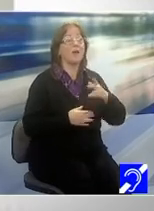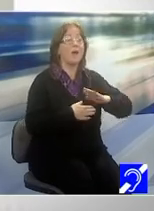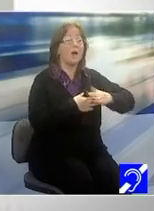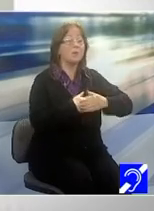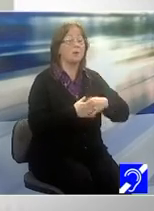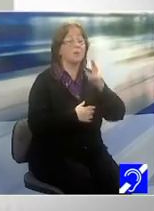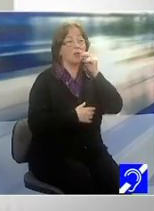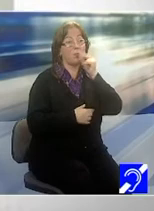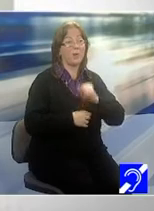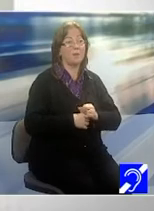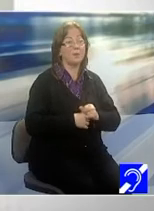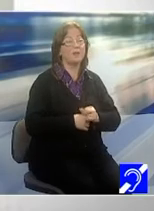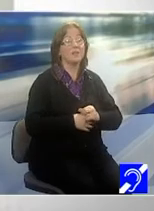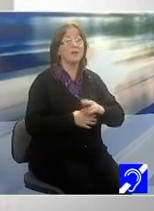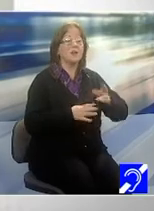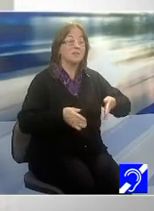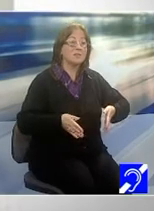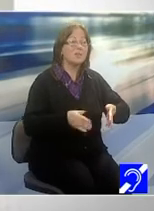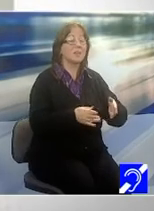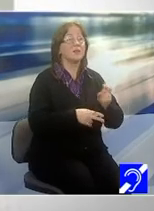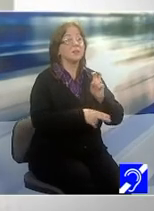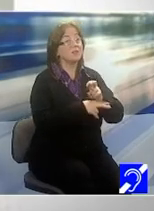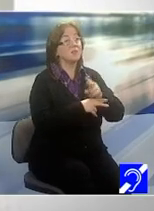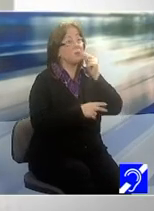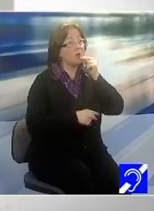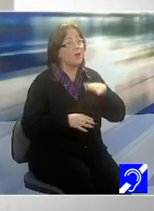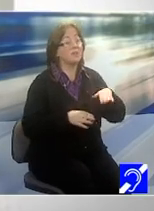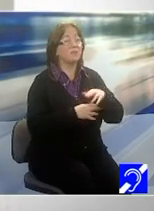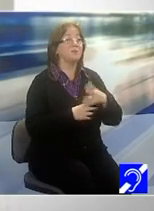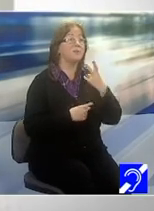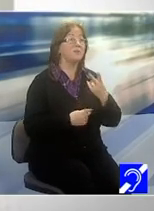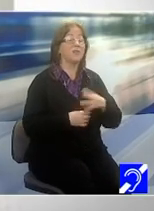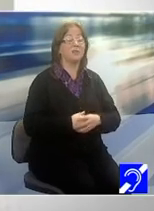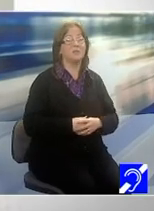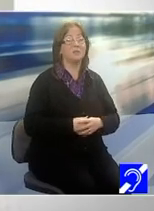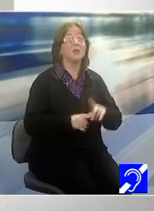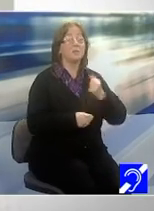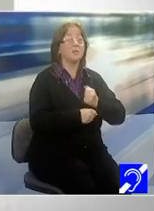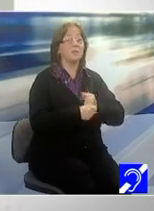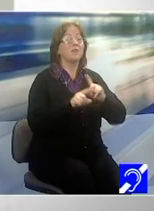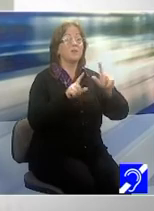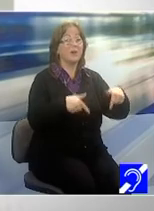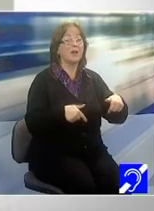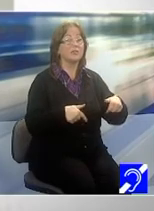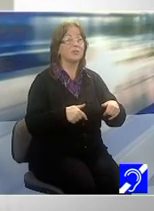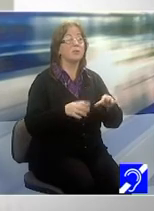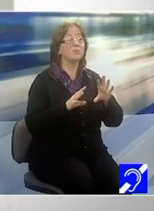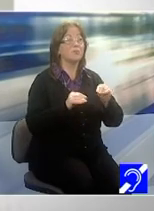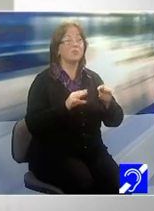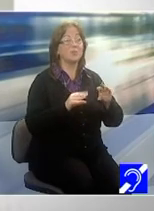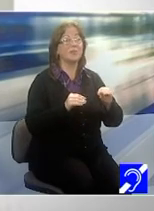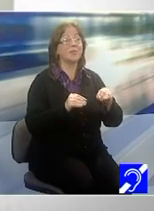în stradă, în fața operei, în piață. O să facem o grămadă de campanii pentru reluarea Boemei